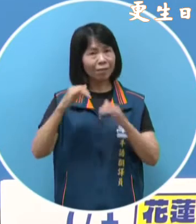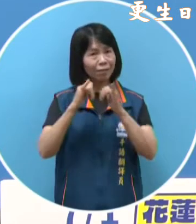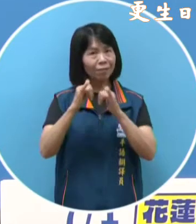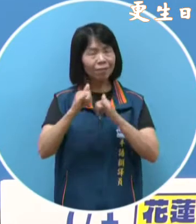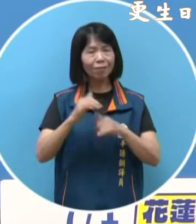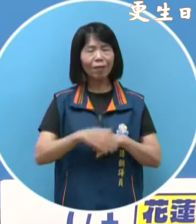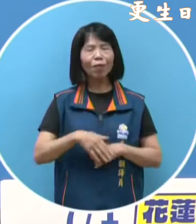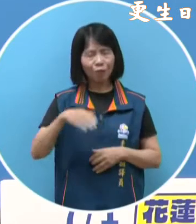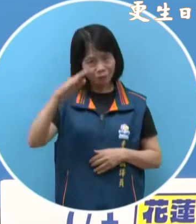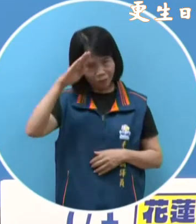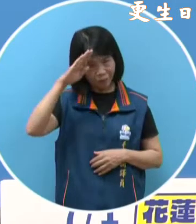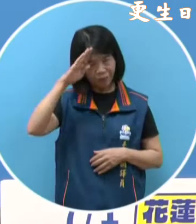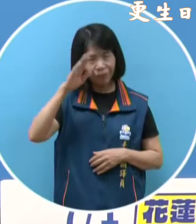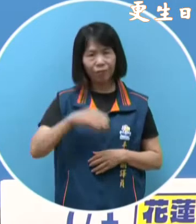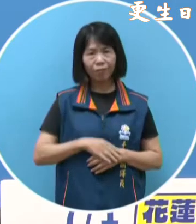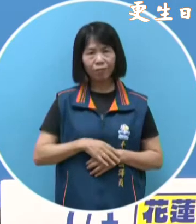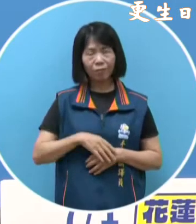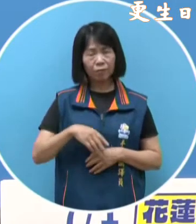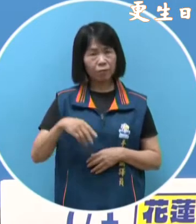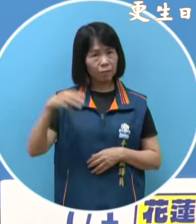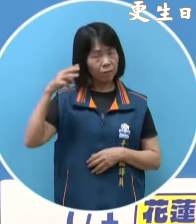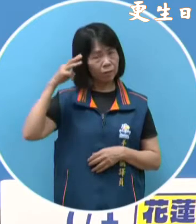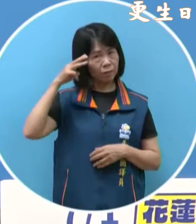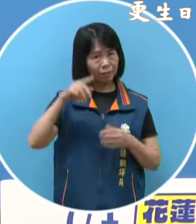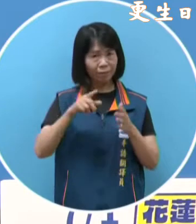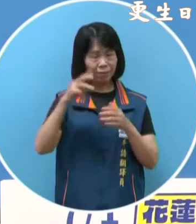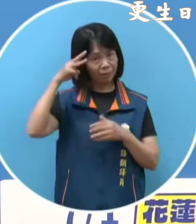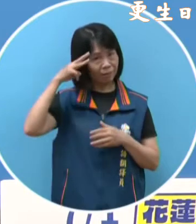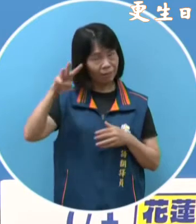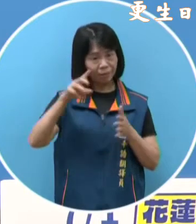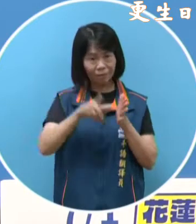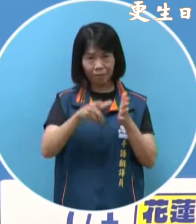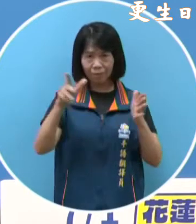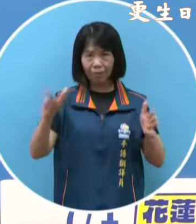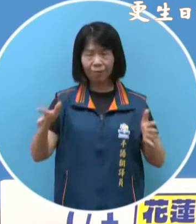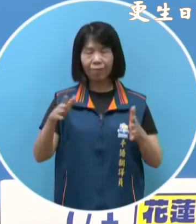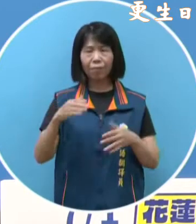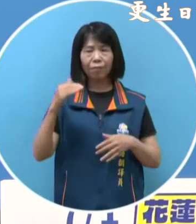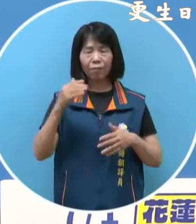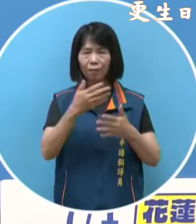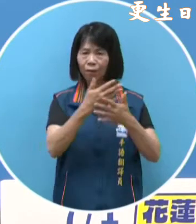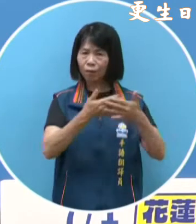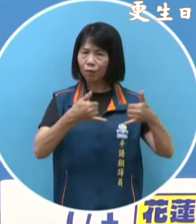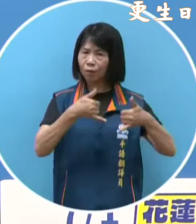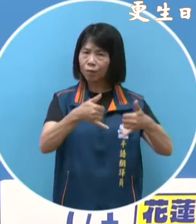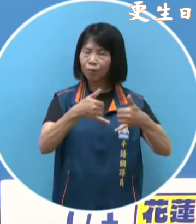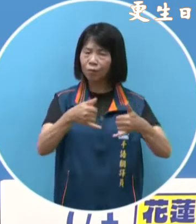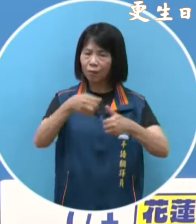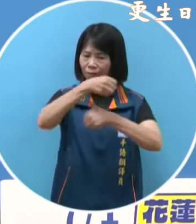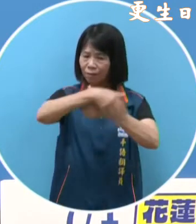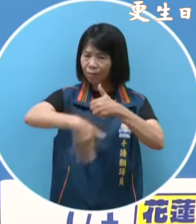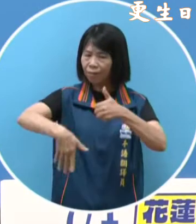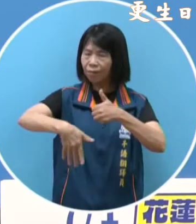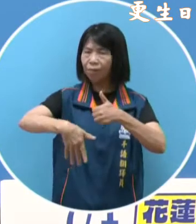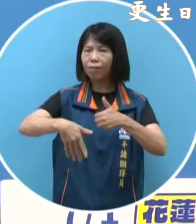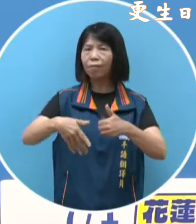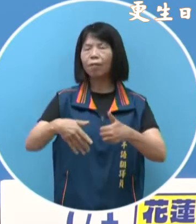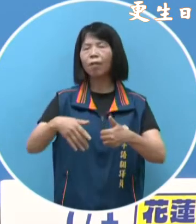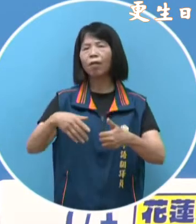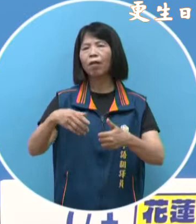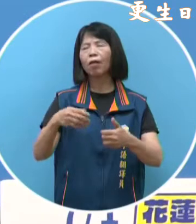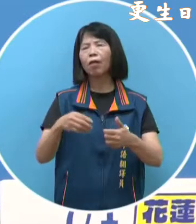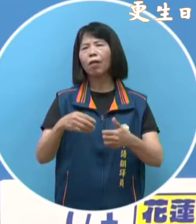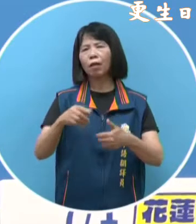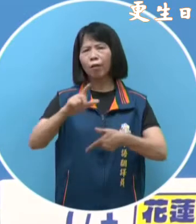再说声抱歉，因为这3天因为有挂上我们的系统，后面有一个系统的关系，所以没有办法